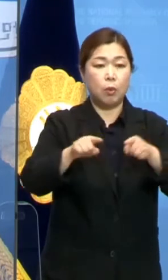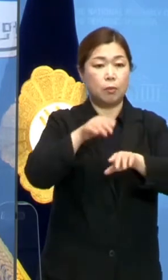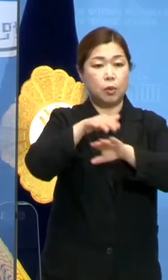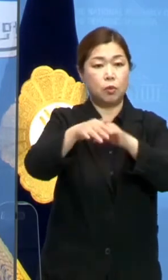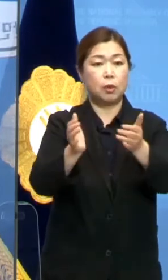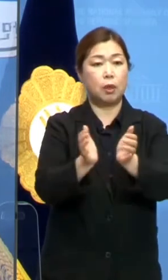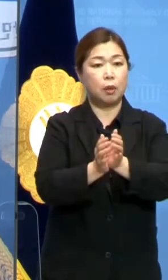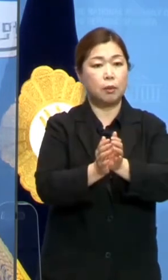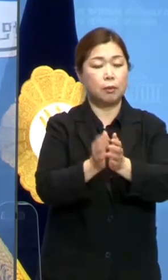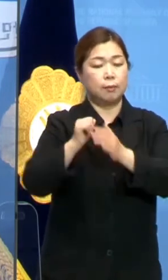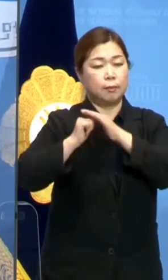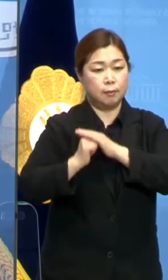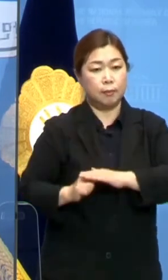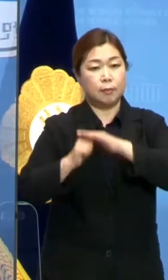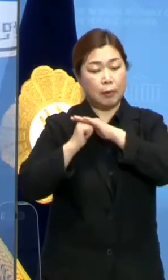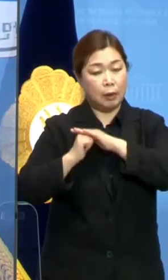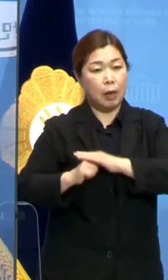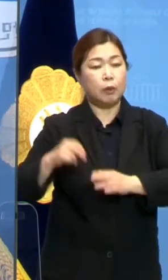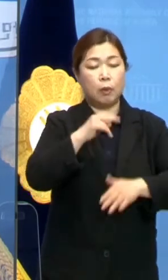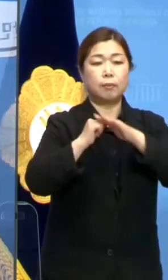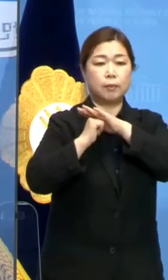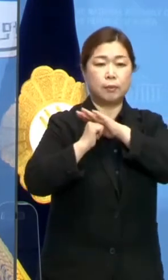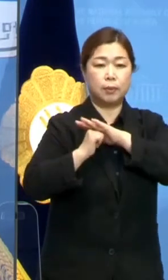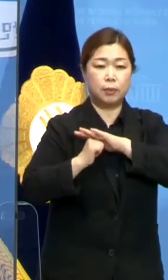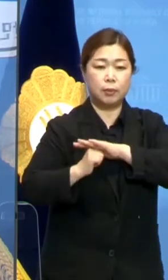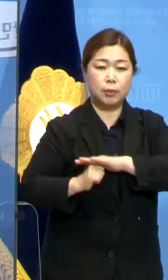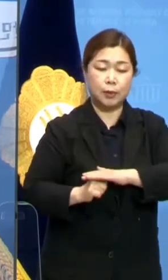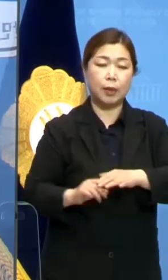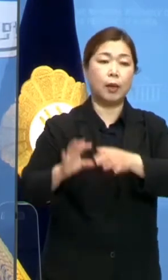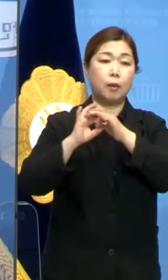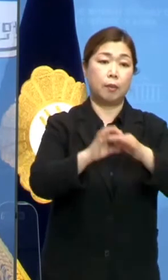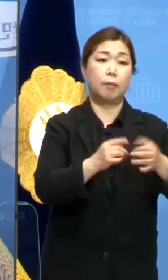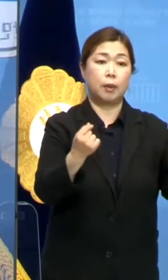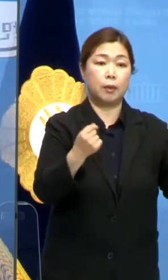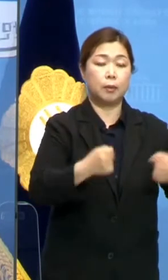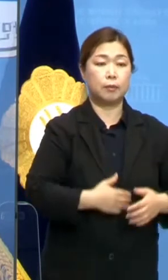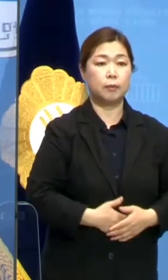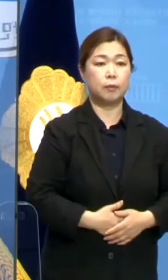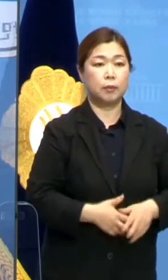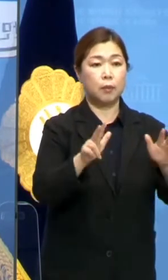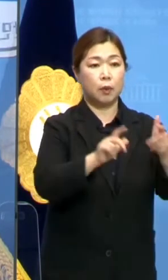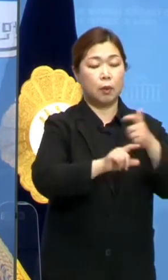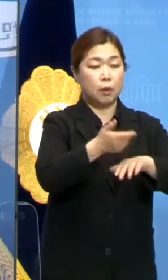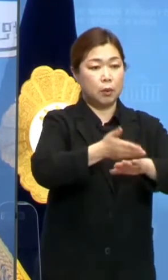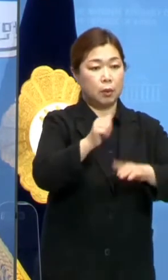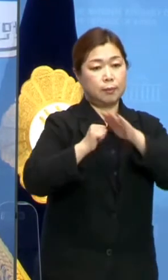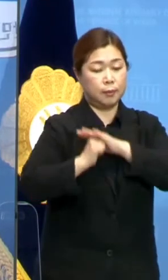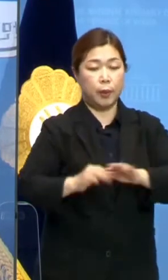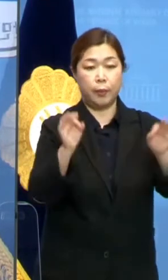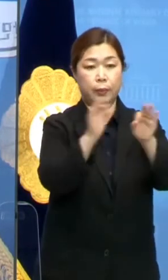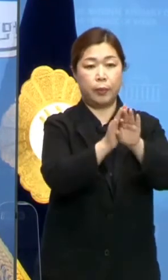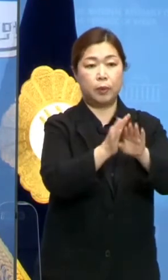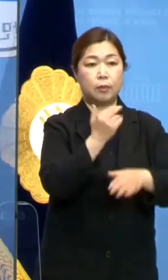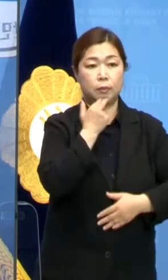더불어민주당은 인내 또 인내를 거듭해왔습니다. 이제 더 이상의 인내는